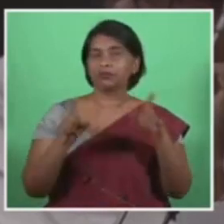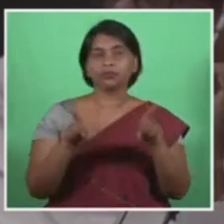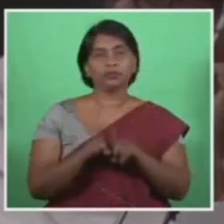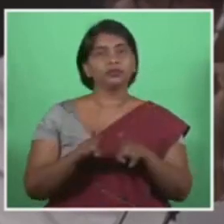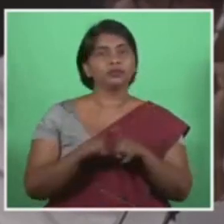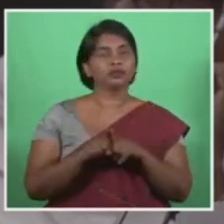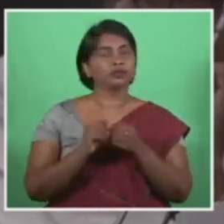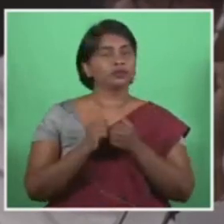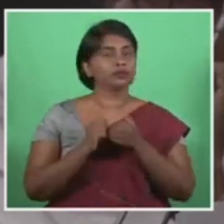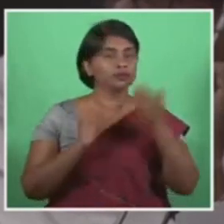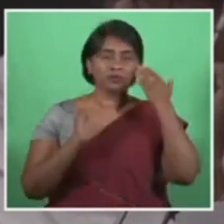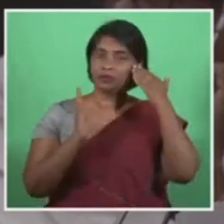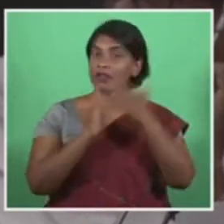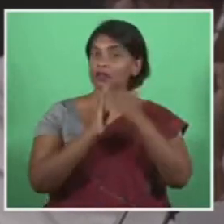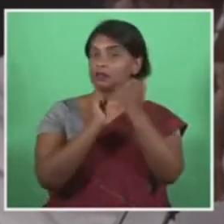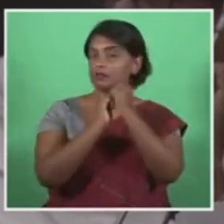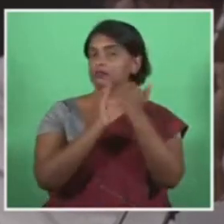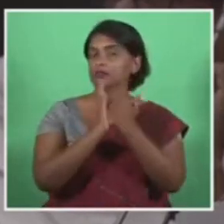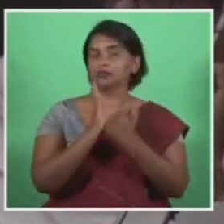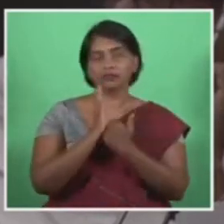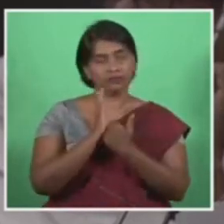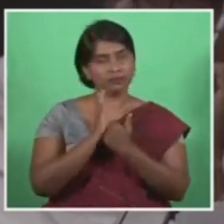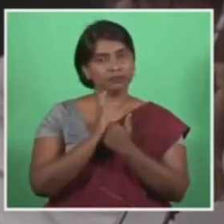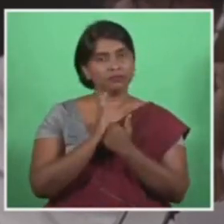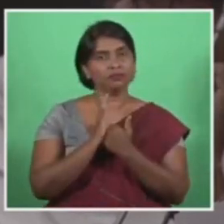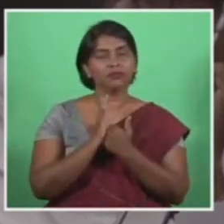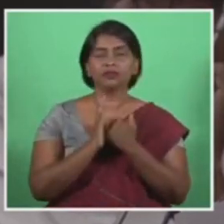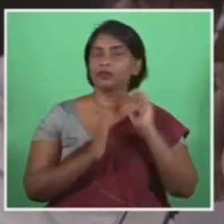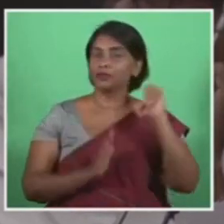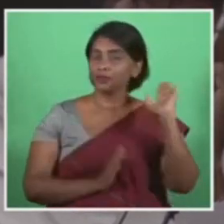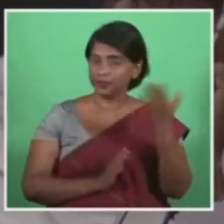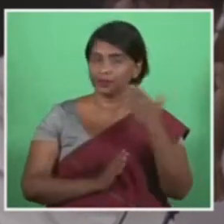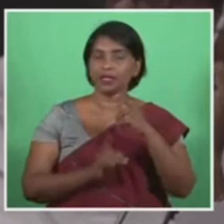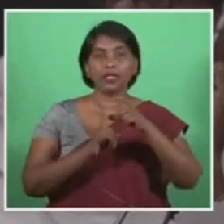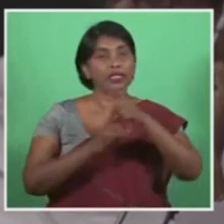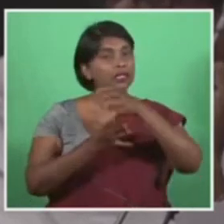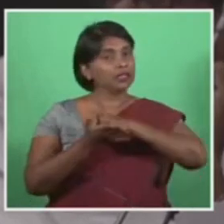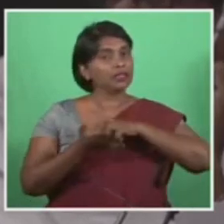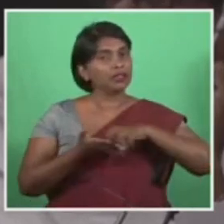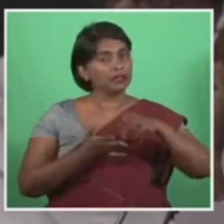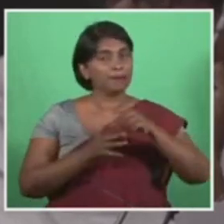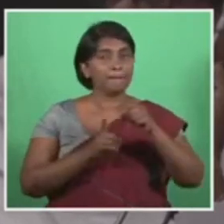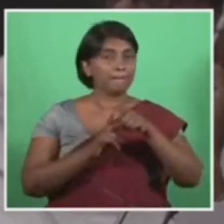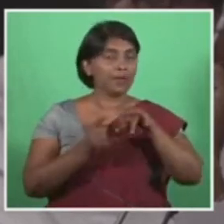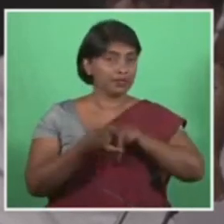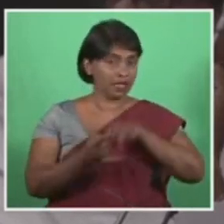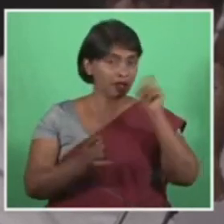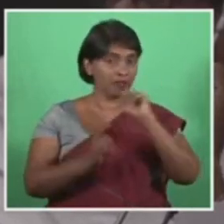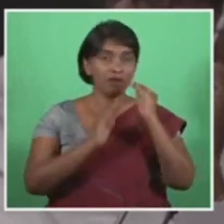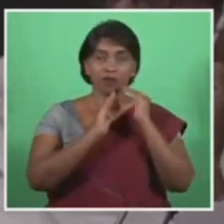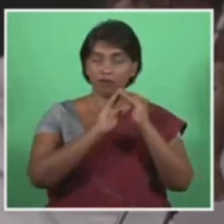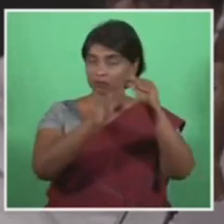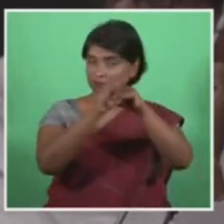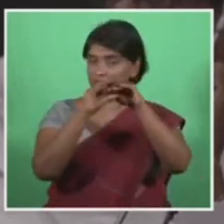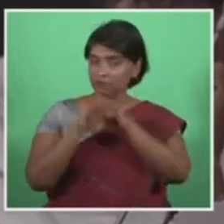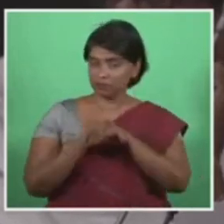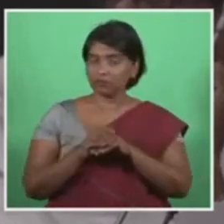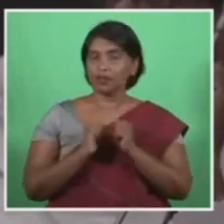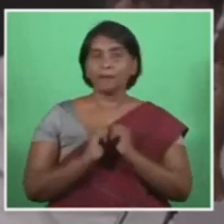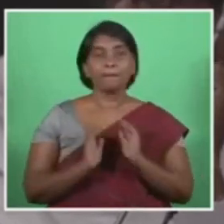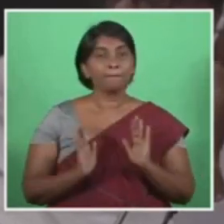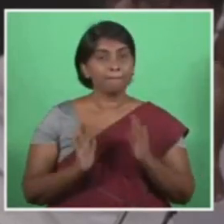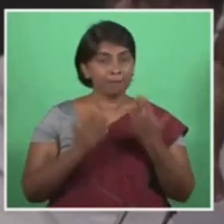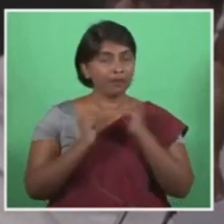ලක් කිරීමේ වැඩසටහන් සෑම දිස්ත්‍රික්කයකම ප්‍රාදේශීය ලේකම් කාර්යාලයක ආරම්භ කර